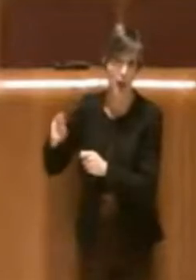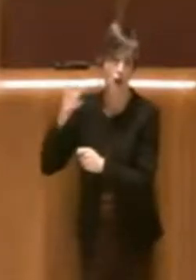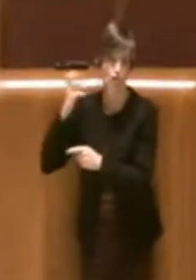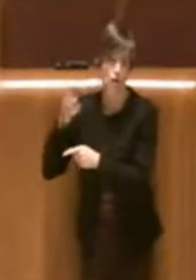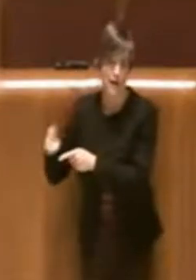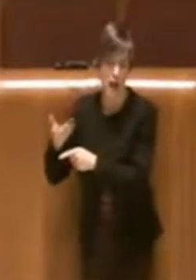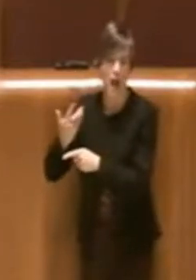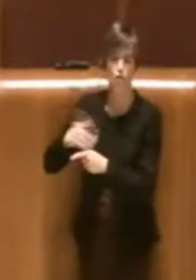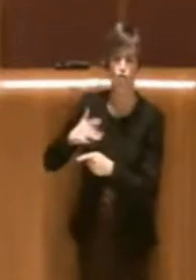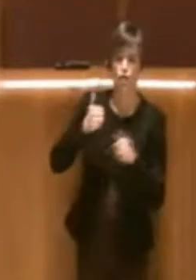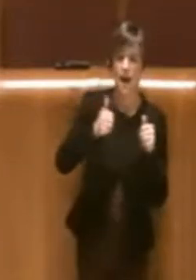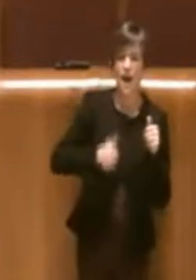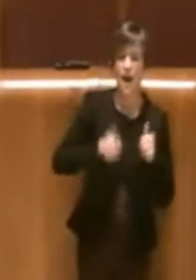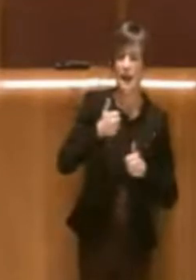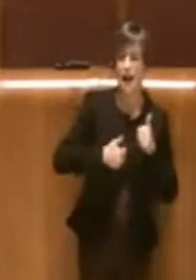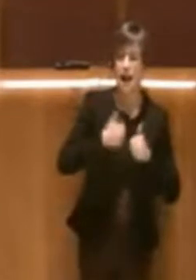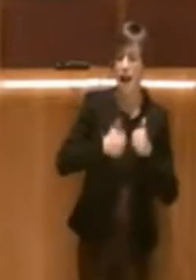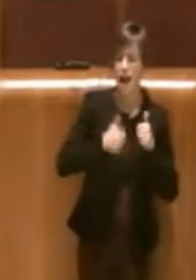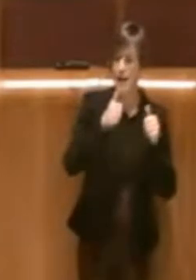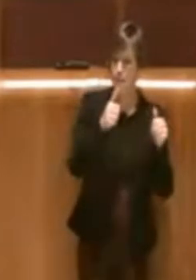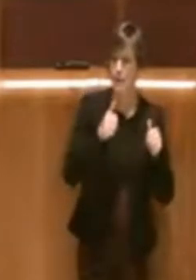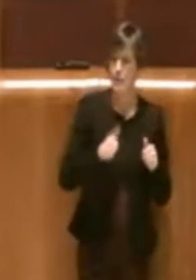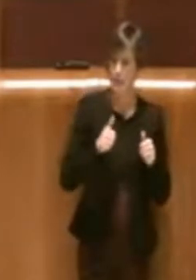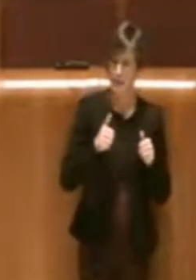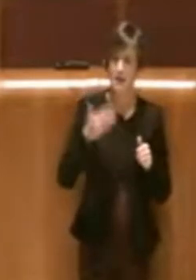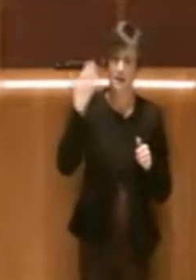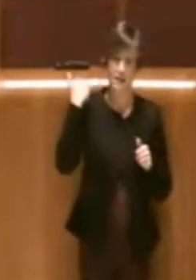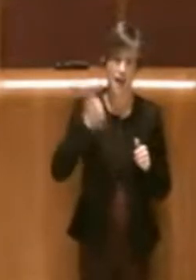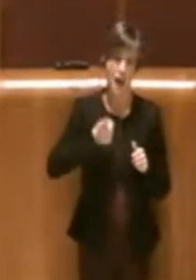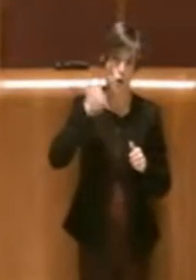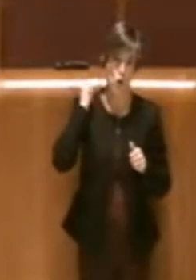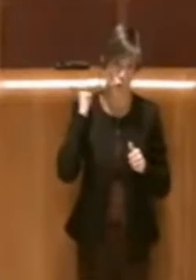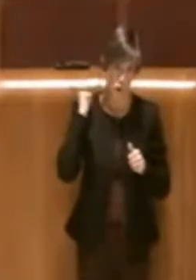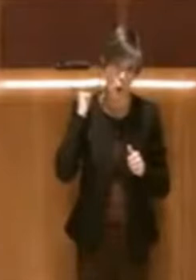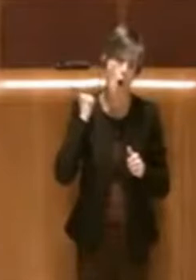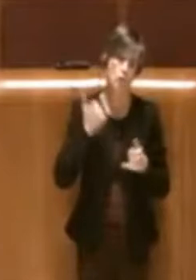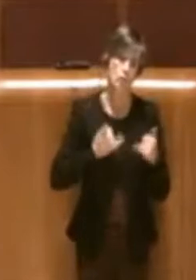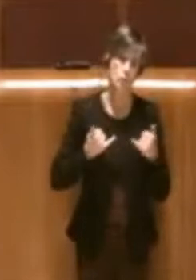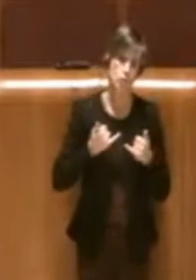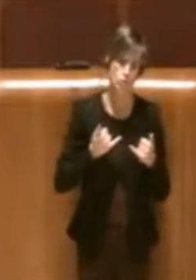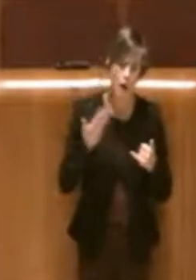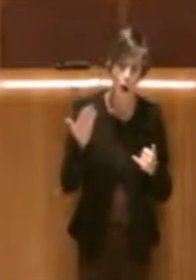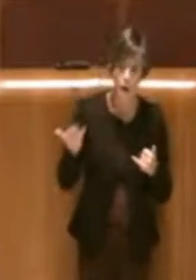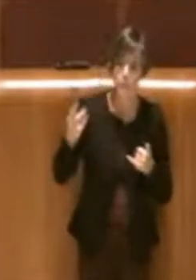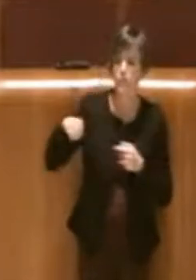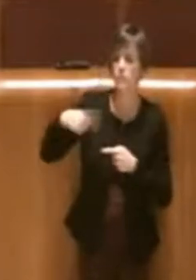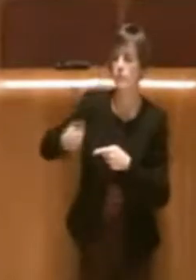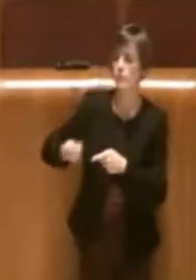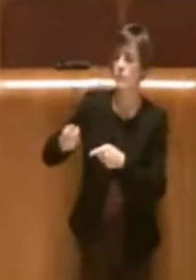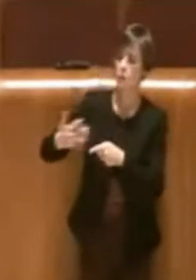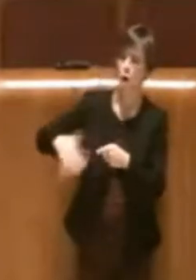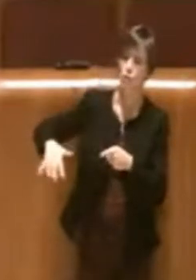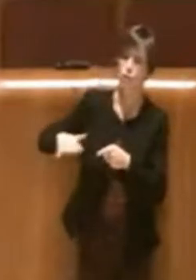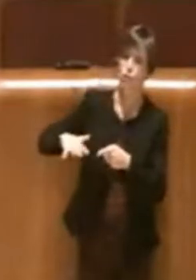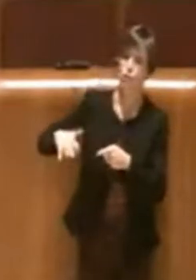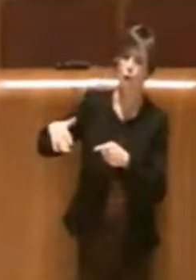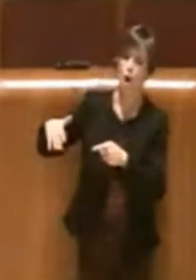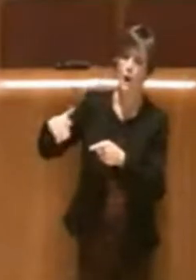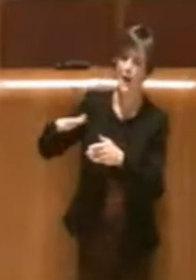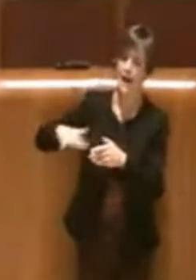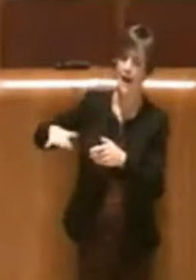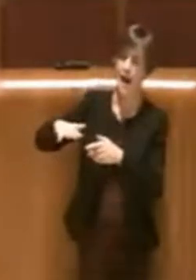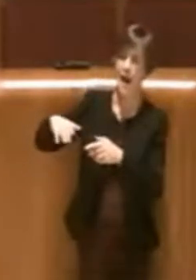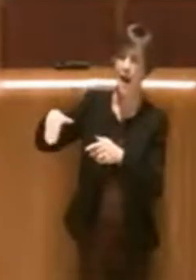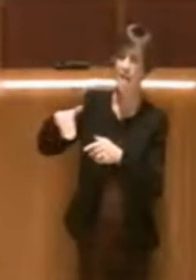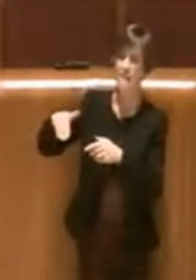bandita a dicembre dello scorso anno, e poi in particolare, come ricordava anche il collega Sturni, la pedonalizzazione di Viale Castrenze, una